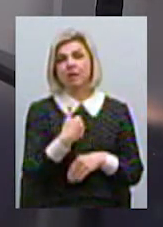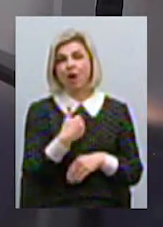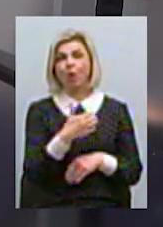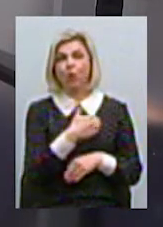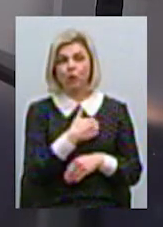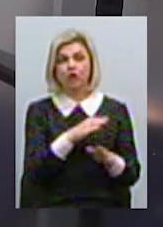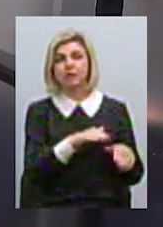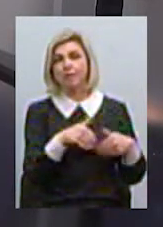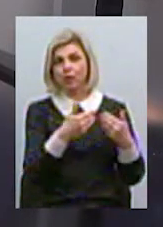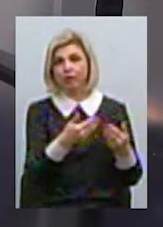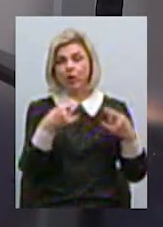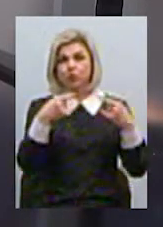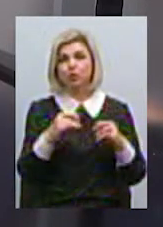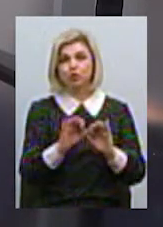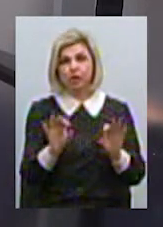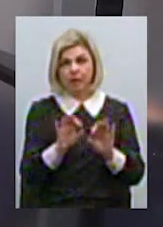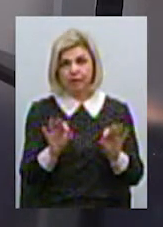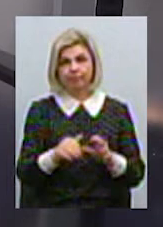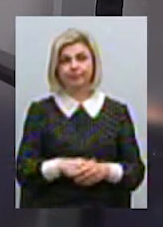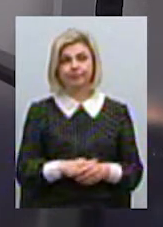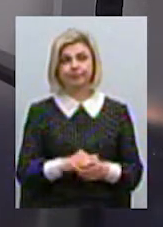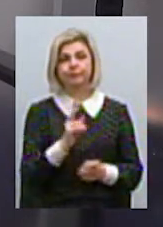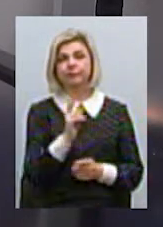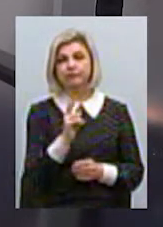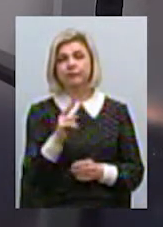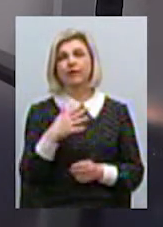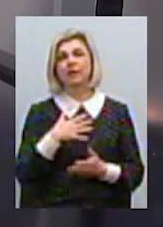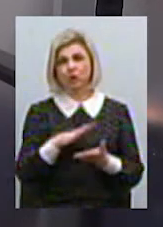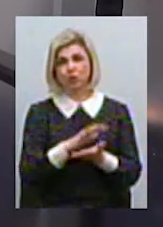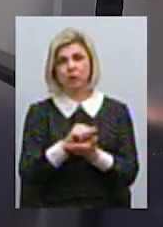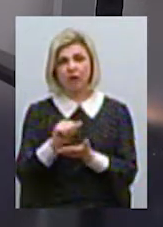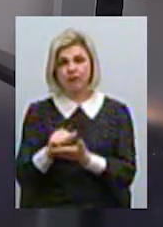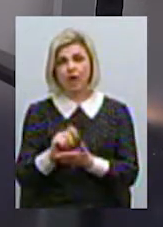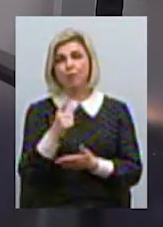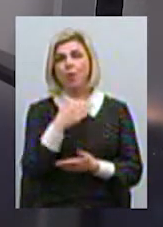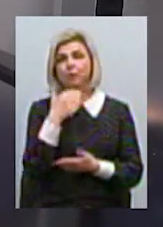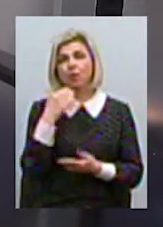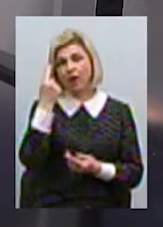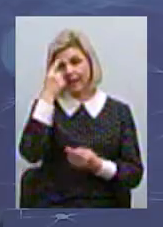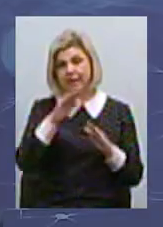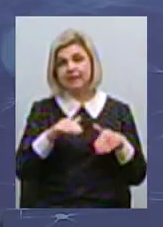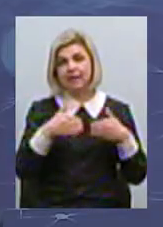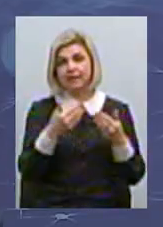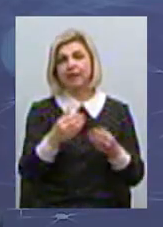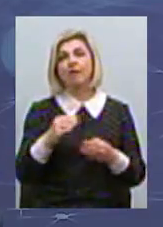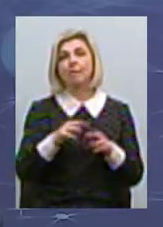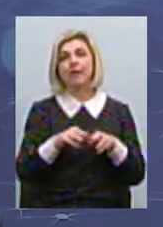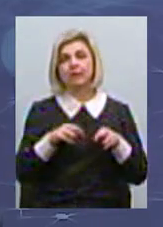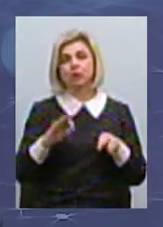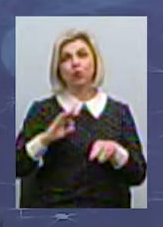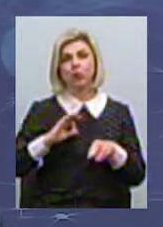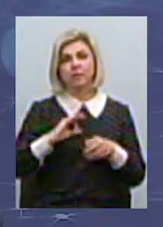хочу запропонувати сюжет Катерини Лисюк, адже багато ініціатив Міністерства юстиції України пов'язані